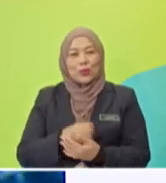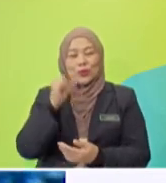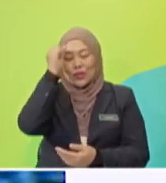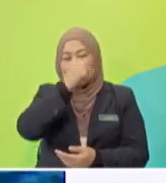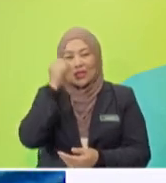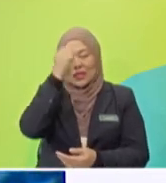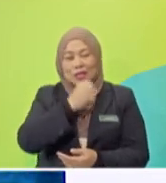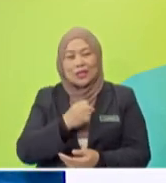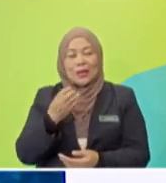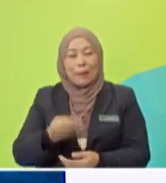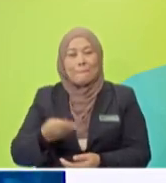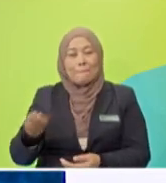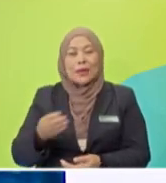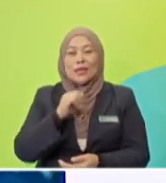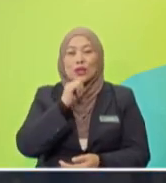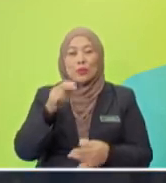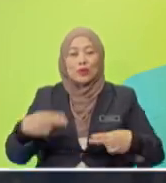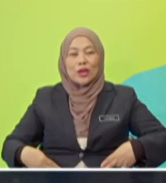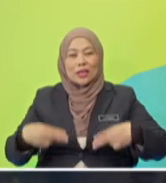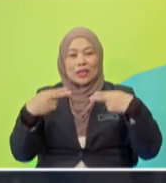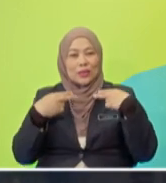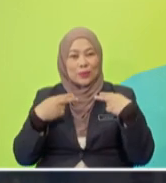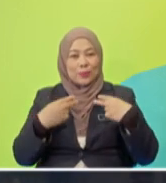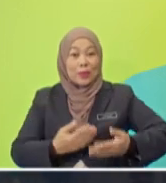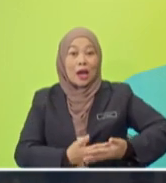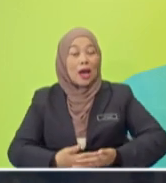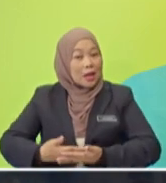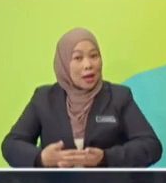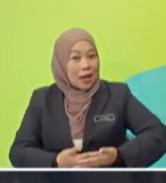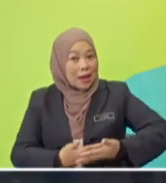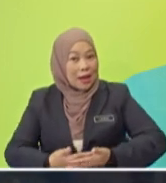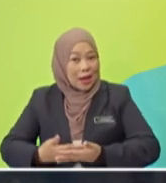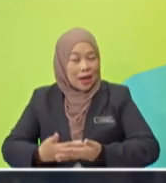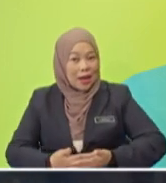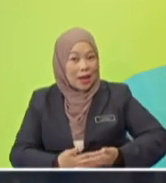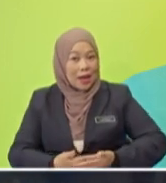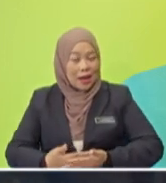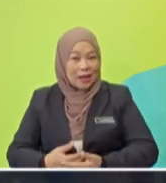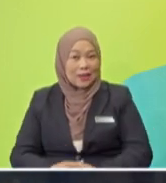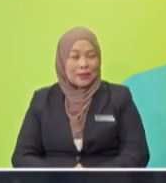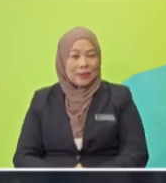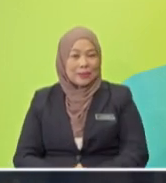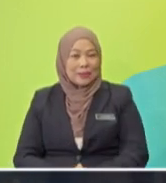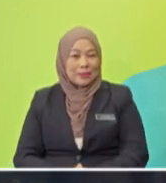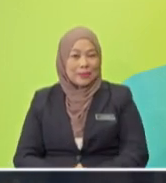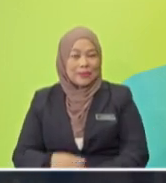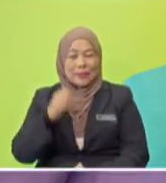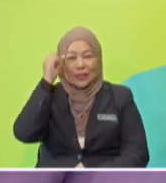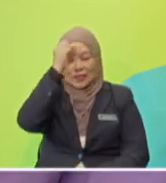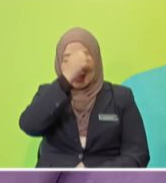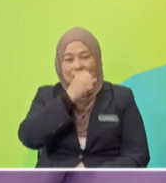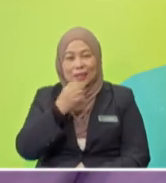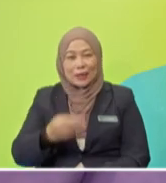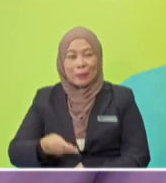ah ini dia membiak oke membiak ciri benda hidup